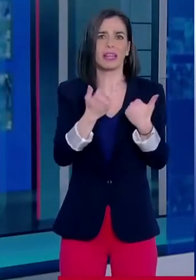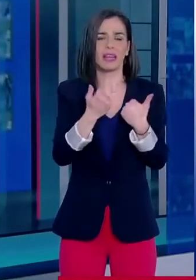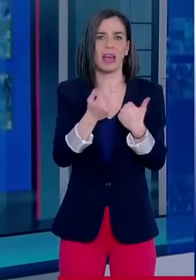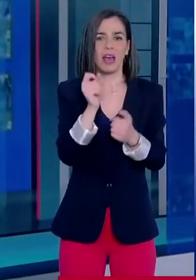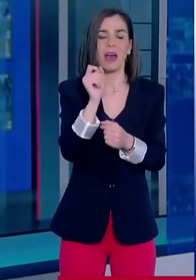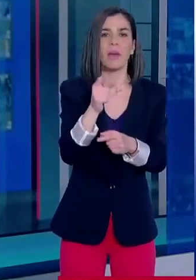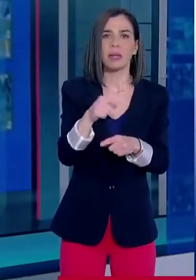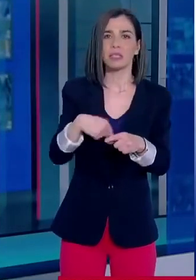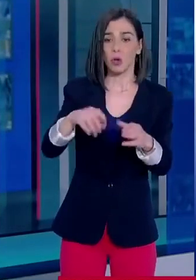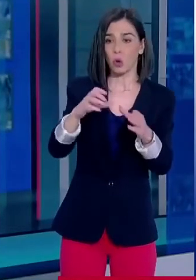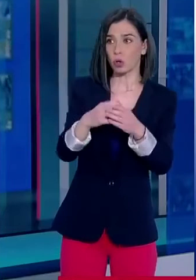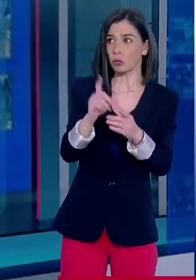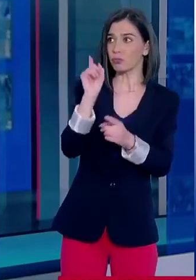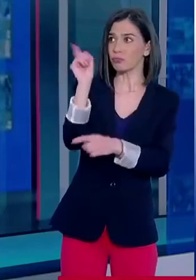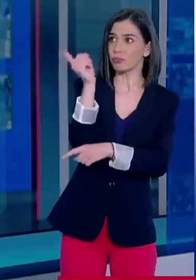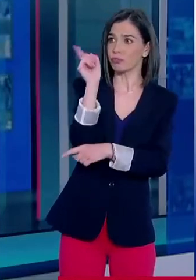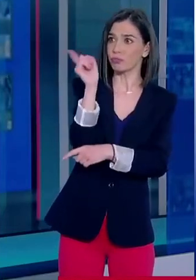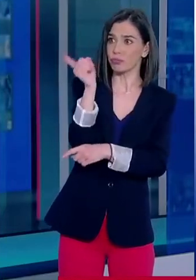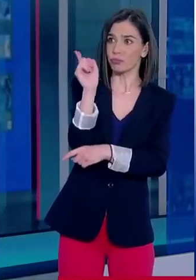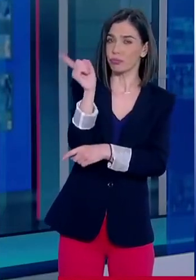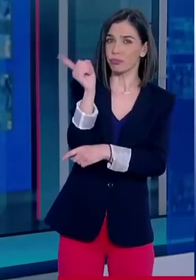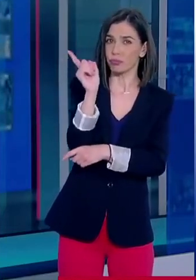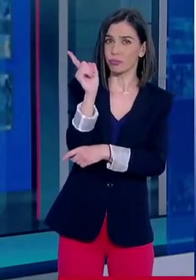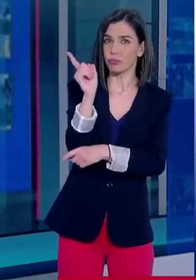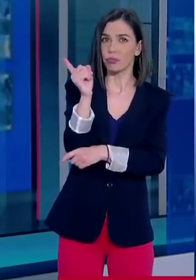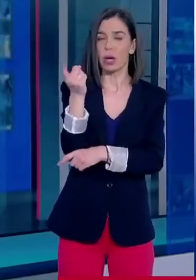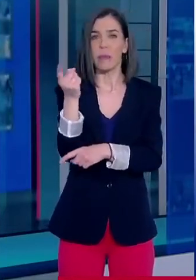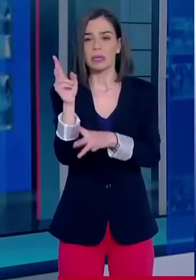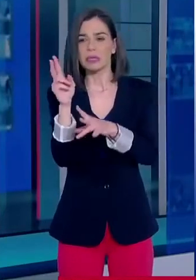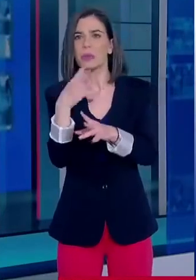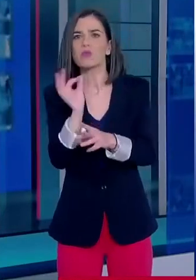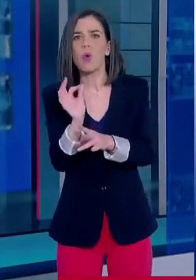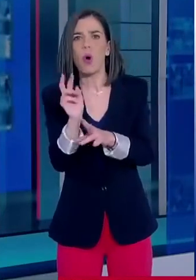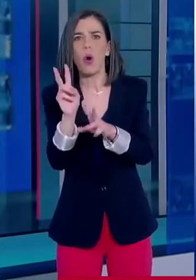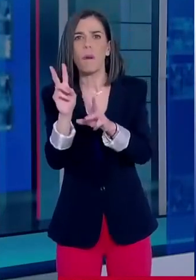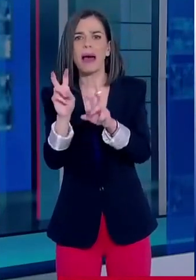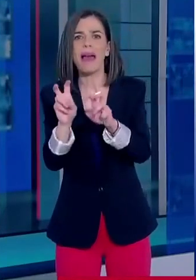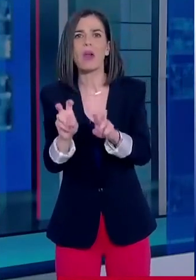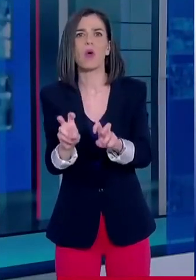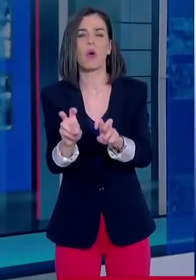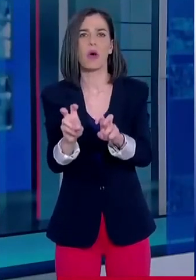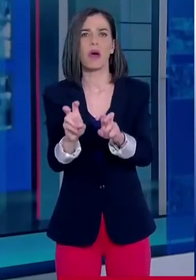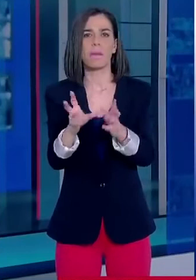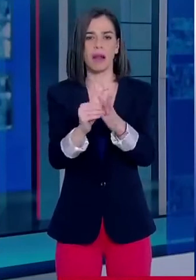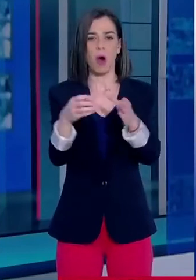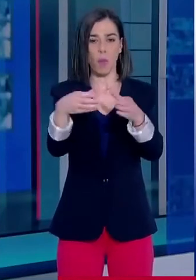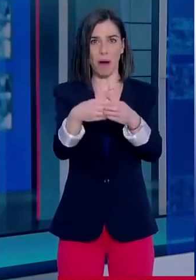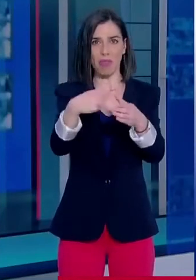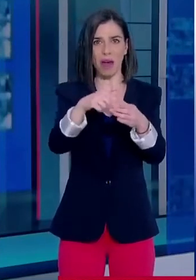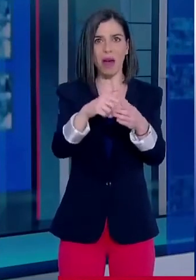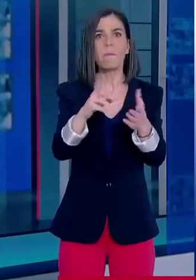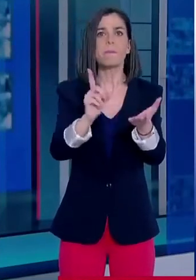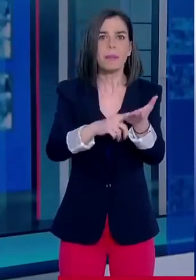κριτικάρεται από τη διεθνή κοινότητα η έλλειψη του control arm, δηλαδή ενός γκρουπ ασθενών που δεν θα πάρει